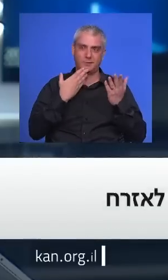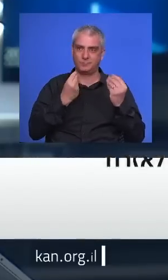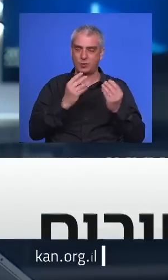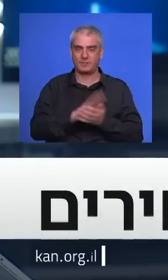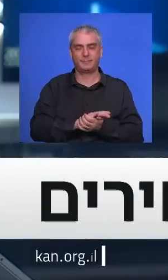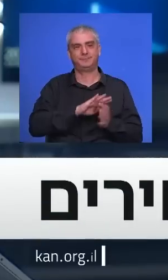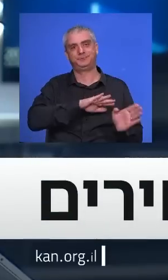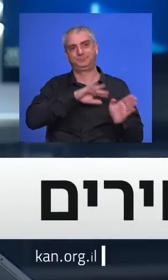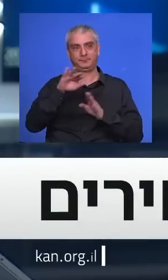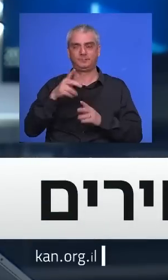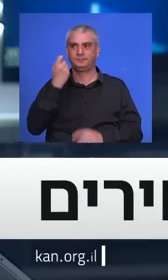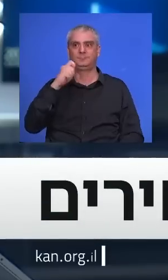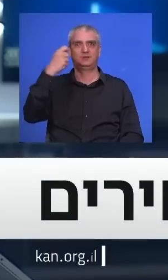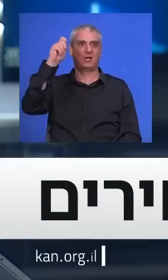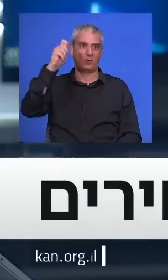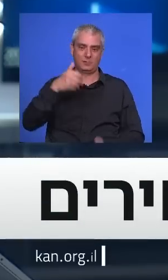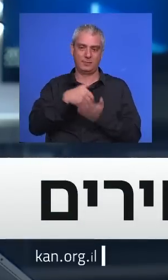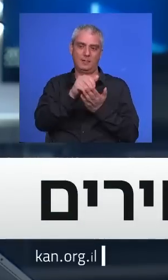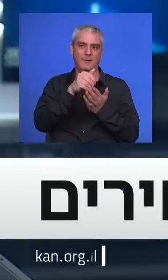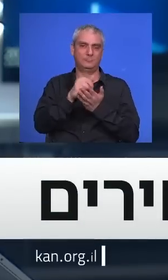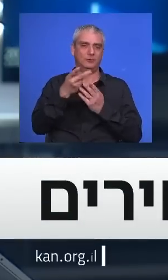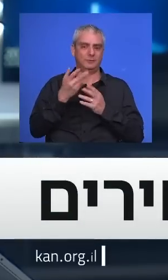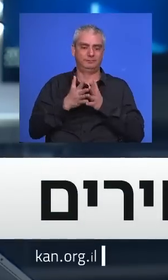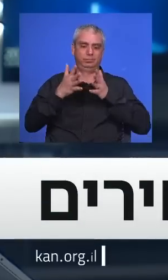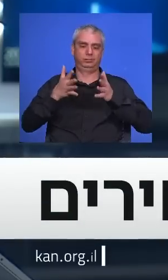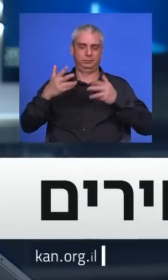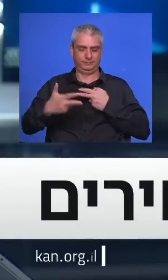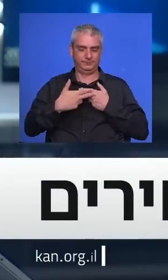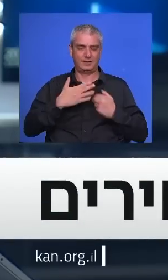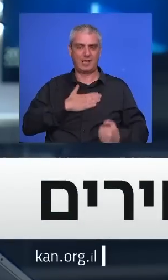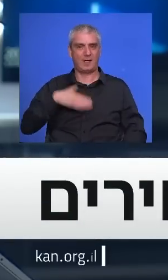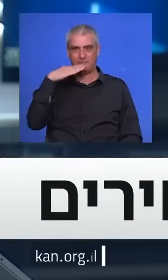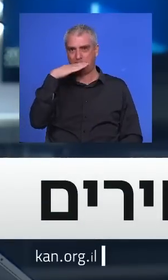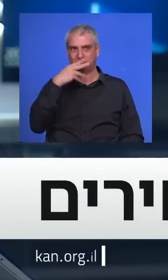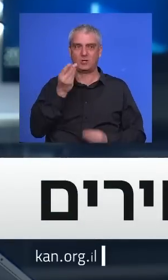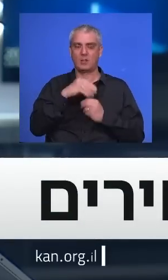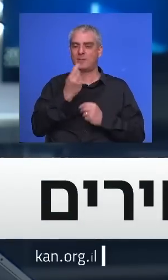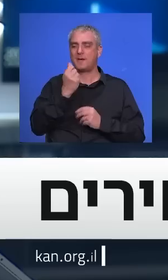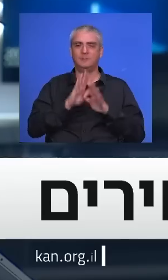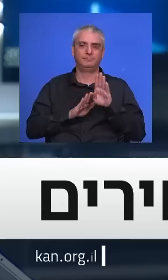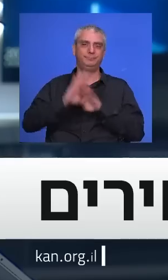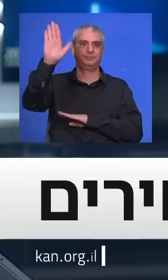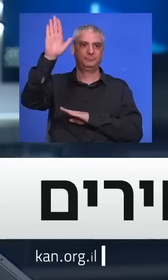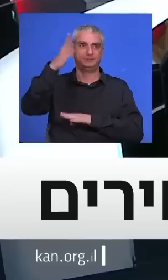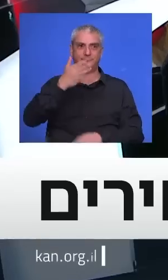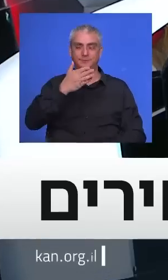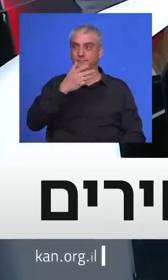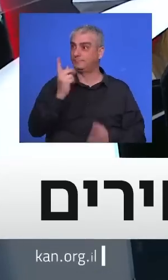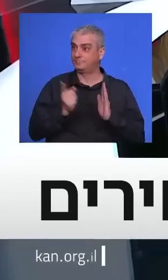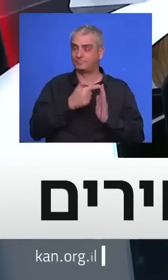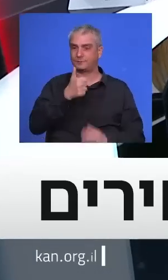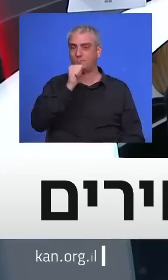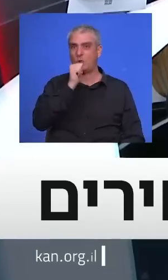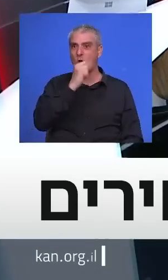ומכאן לגל ההתייקרויות שנמשך ומתרחב לקראת חג הפסח, עוד זינוק במחירים שצפוי דנה ארקצי, הפעם זו קוקה